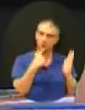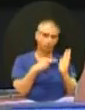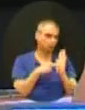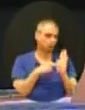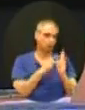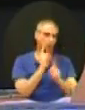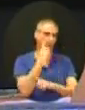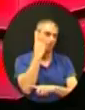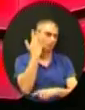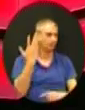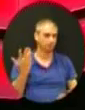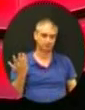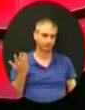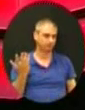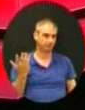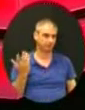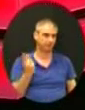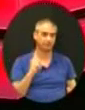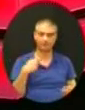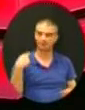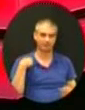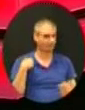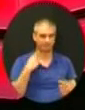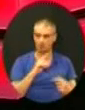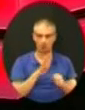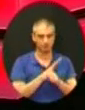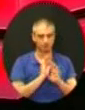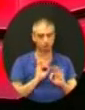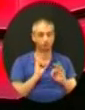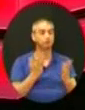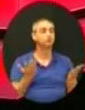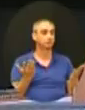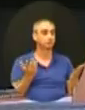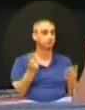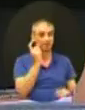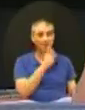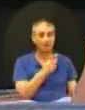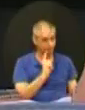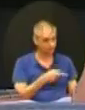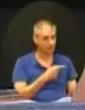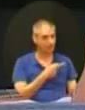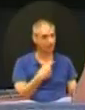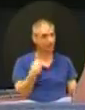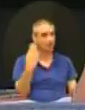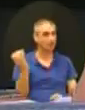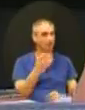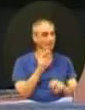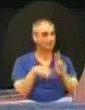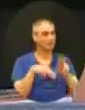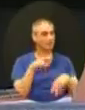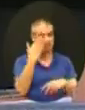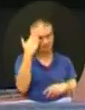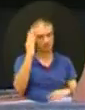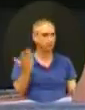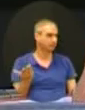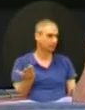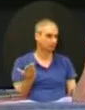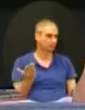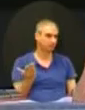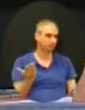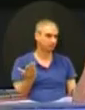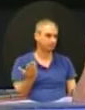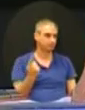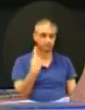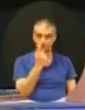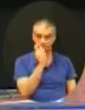חשמל. ברור. ומי שצריך להסיק... וקצבה שלא מכסה כלום. כן, ובן אדם שצריך להסיק למשל מטפל זר, הרי